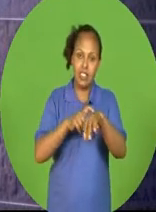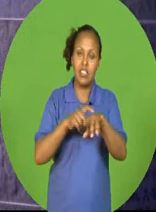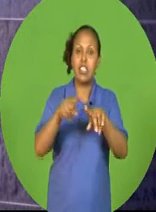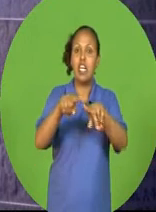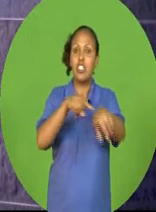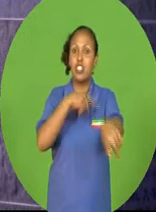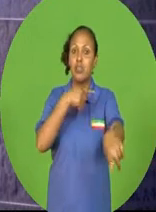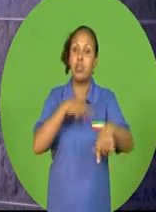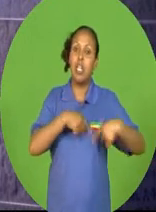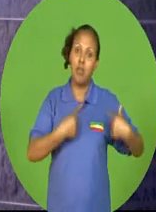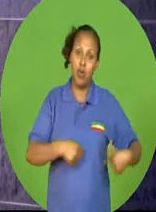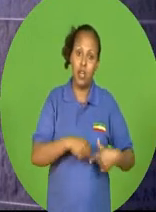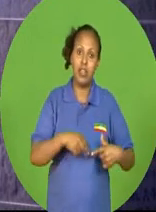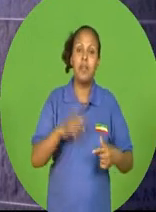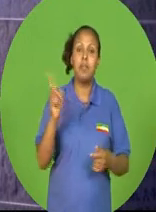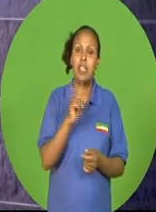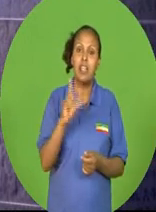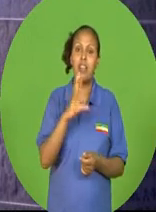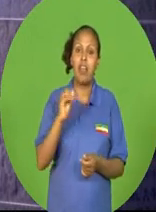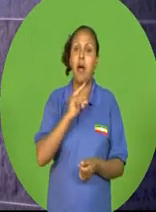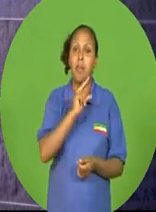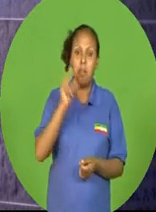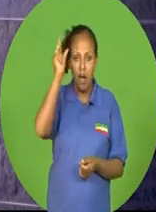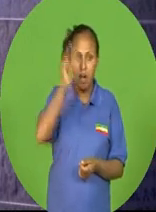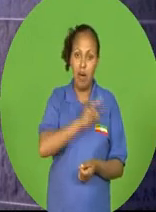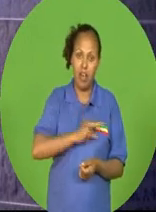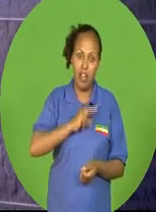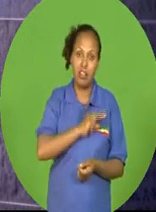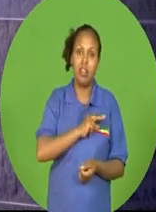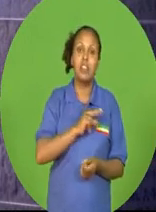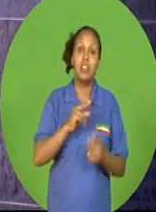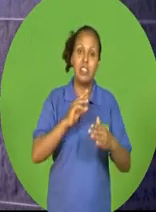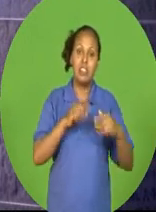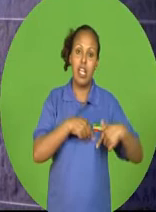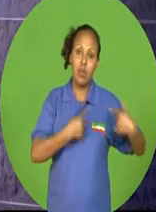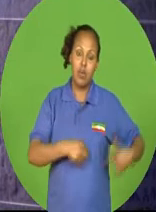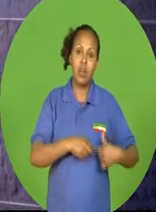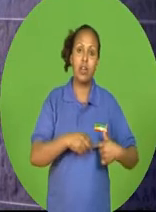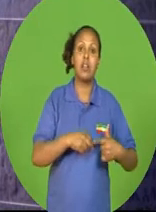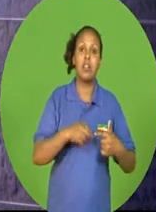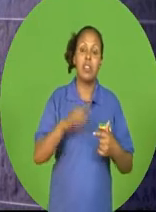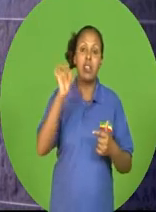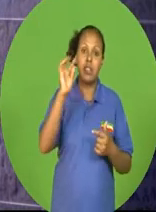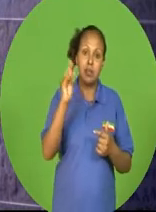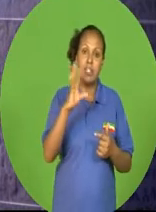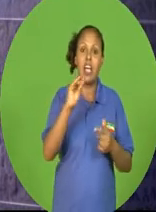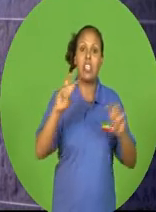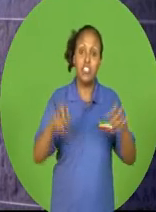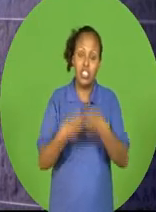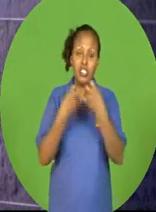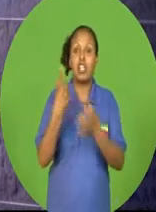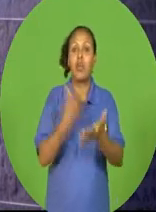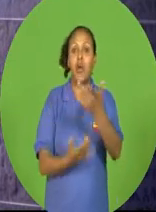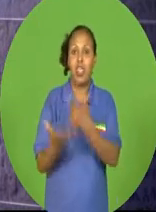ጊዜ ስለ ረጅም ልቦለድ ምንነትና ባህሪያት እንዲሁም ስለ ልቦለድ አላባውያን ትል